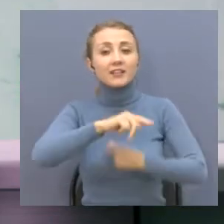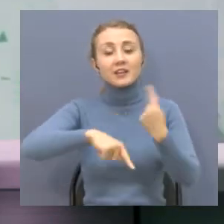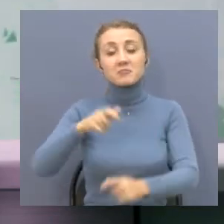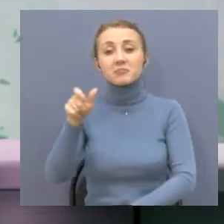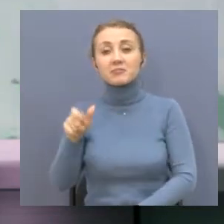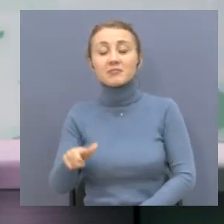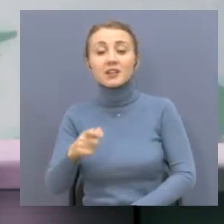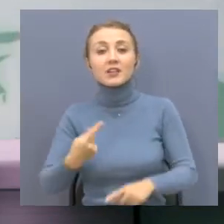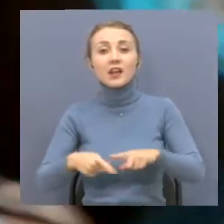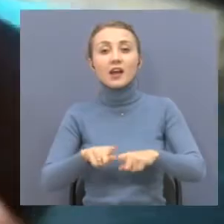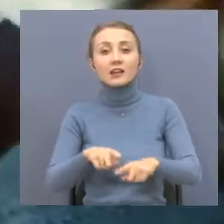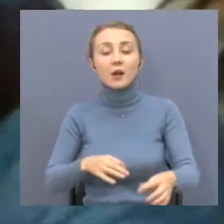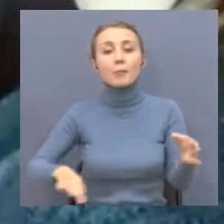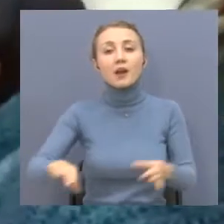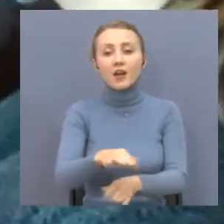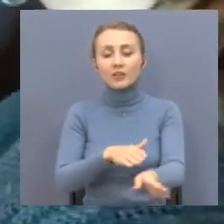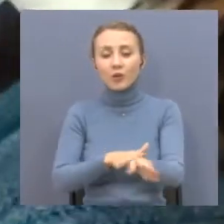қолдау болған.